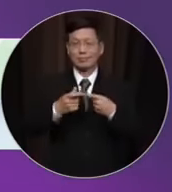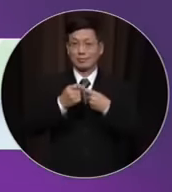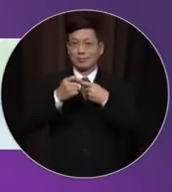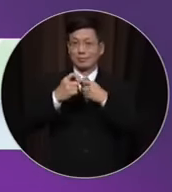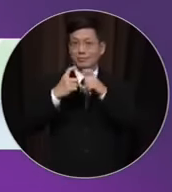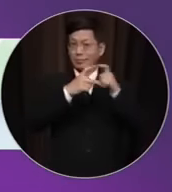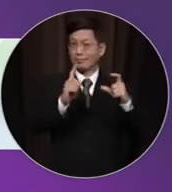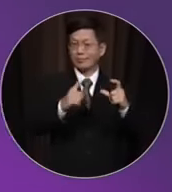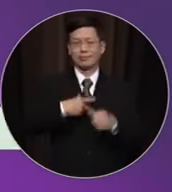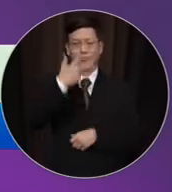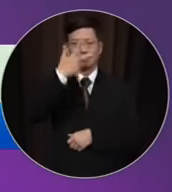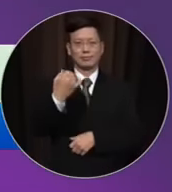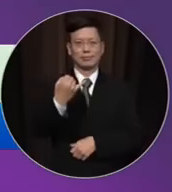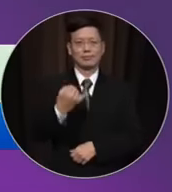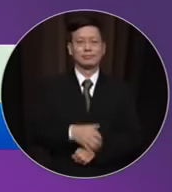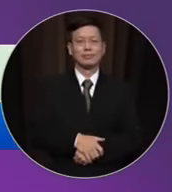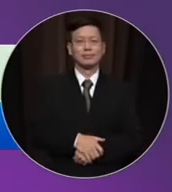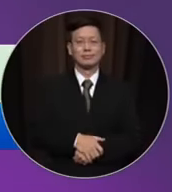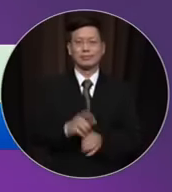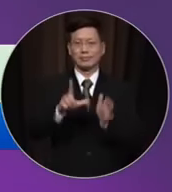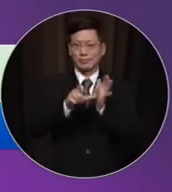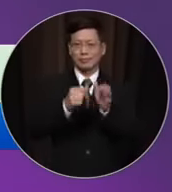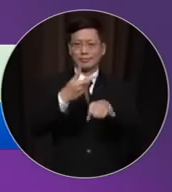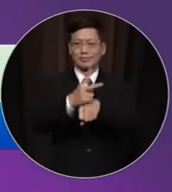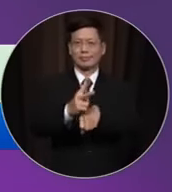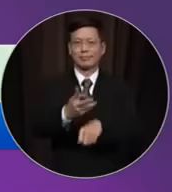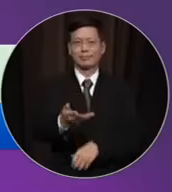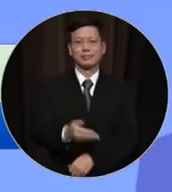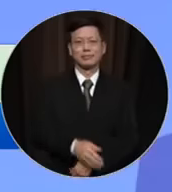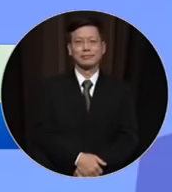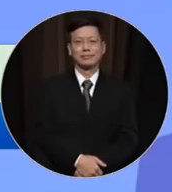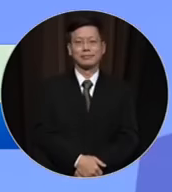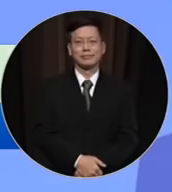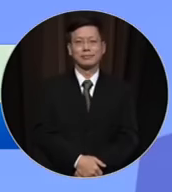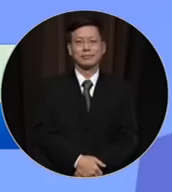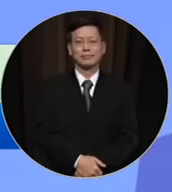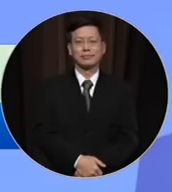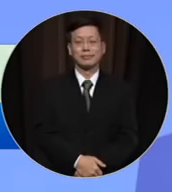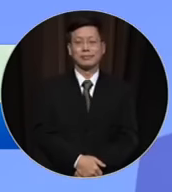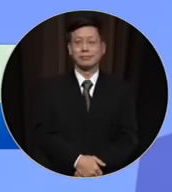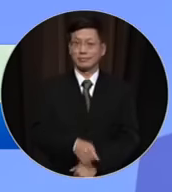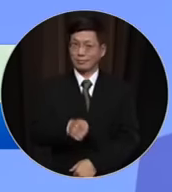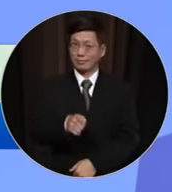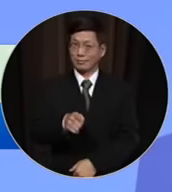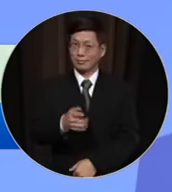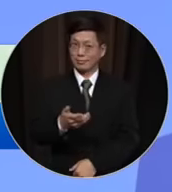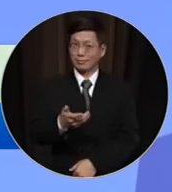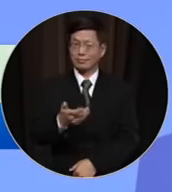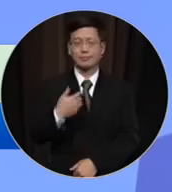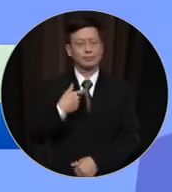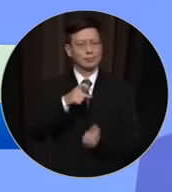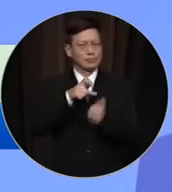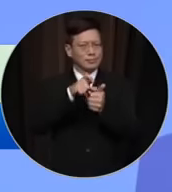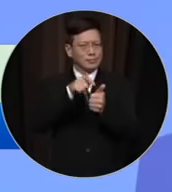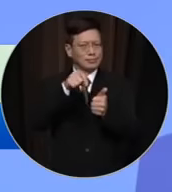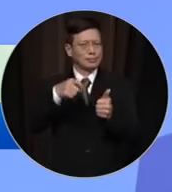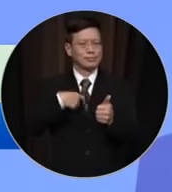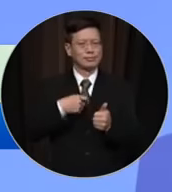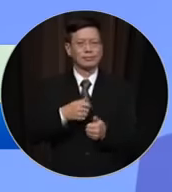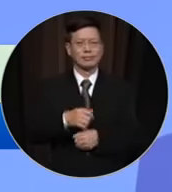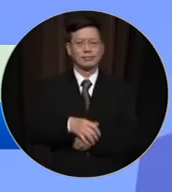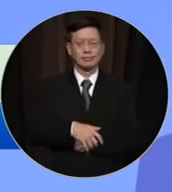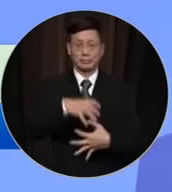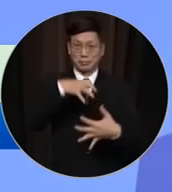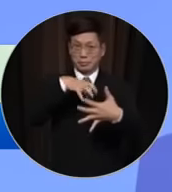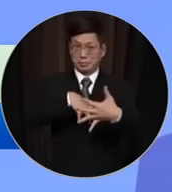答的是徐欣盈女士，时间2分钟。 好，这个提案本身的